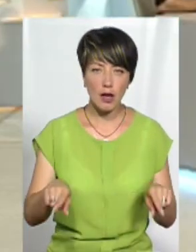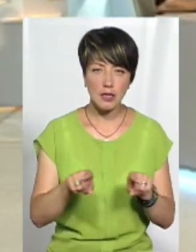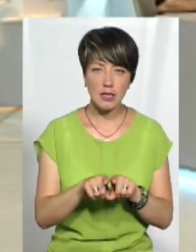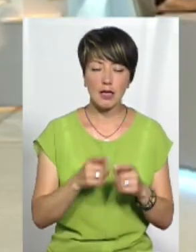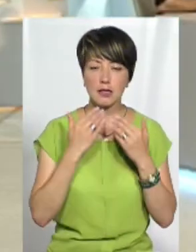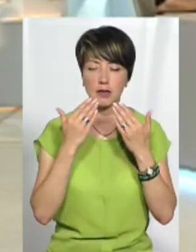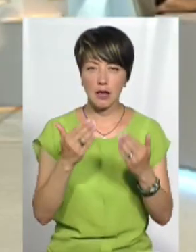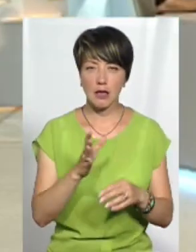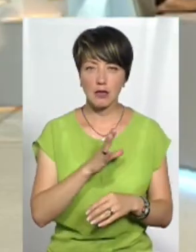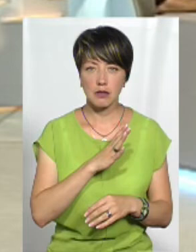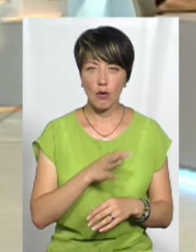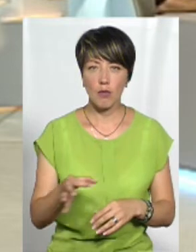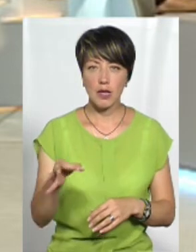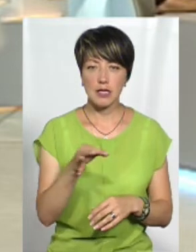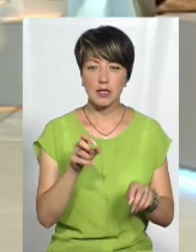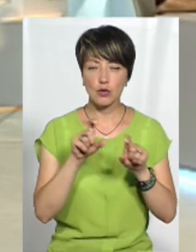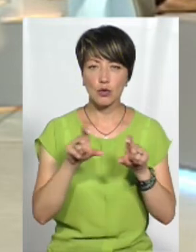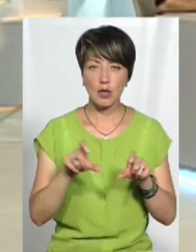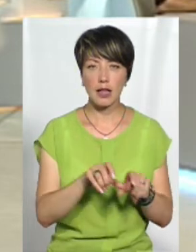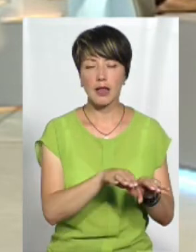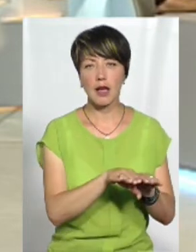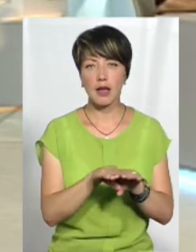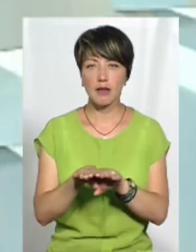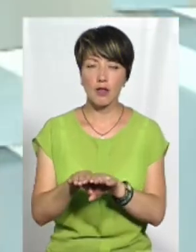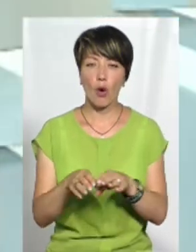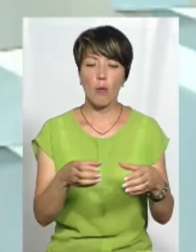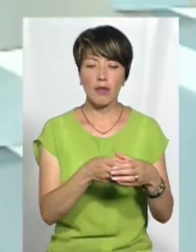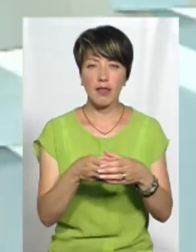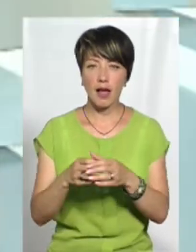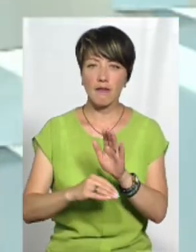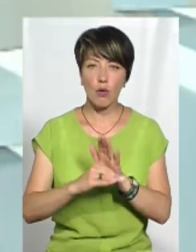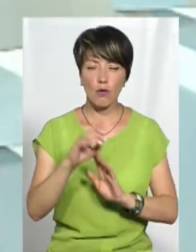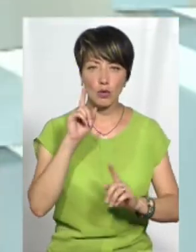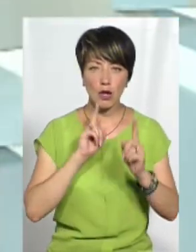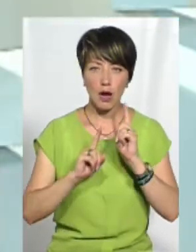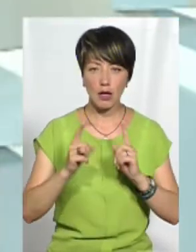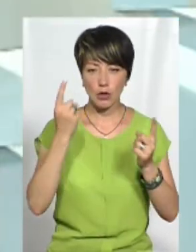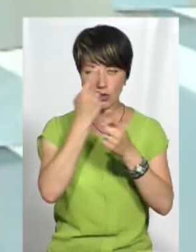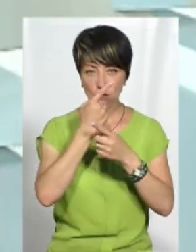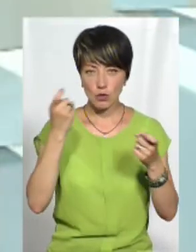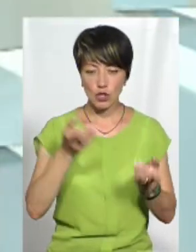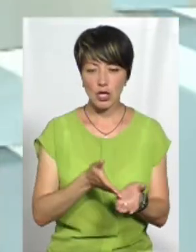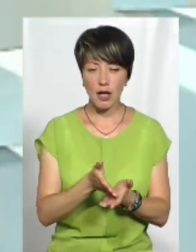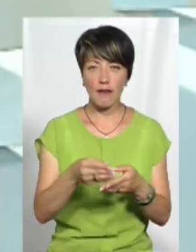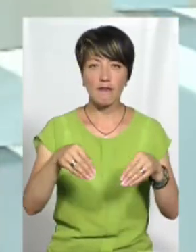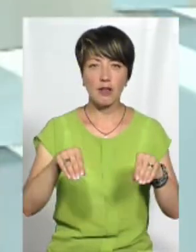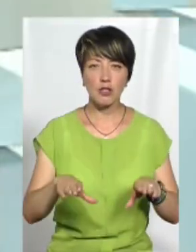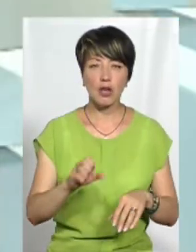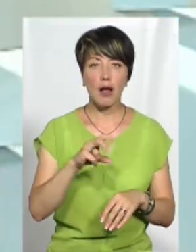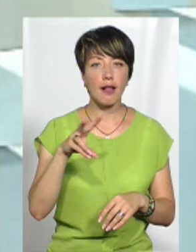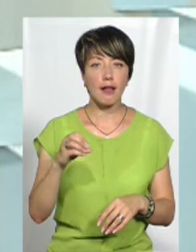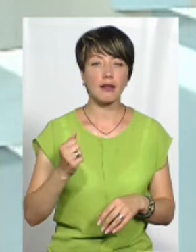організації, яка зверталася в обласні структури, на рівні комітетів Верховної Ради озвучувалися шляхи її вирішення,